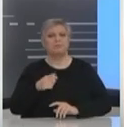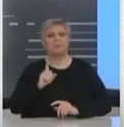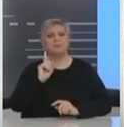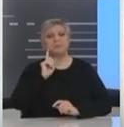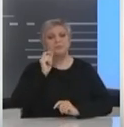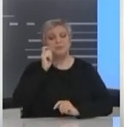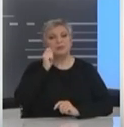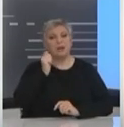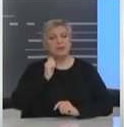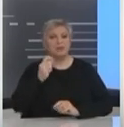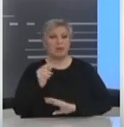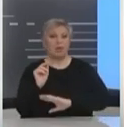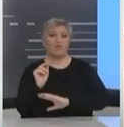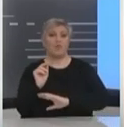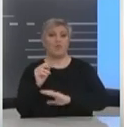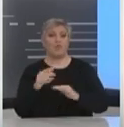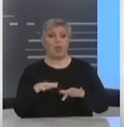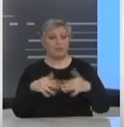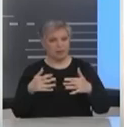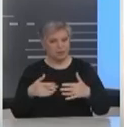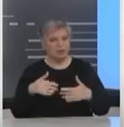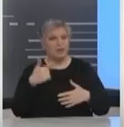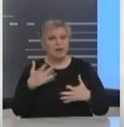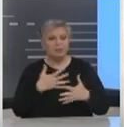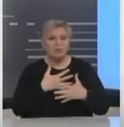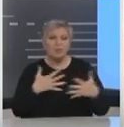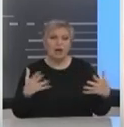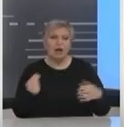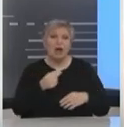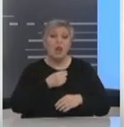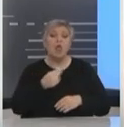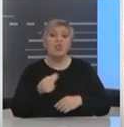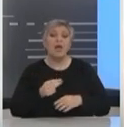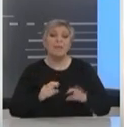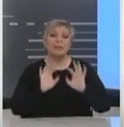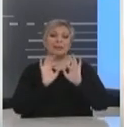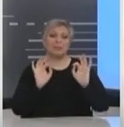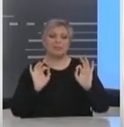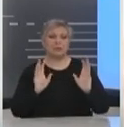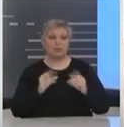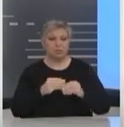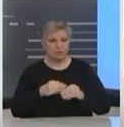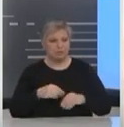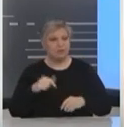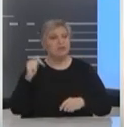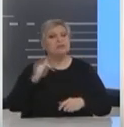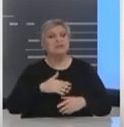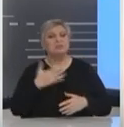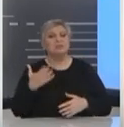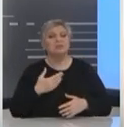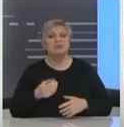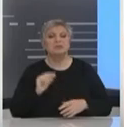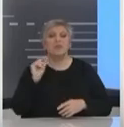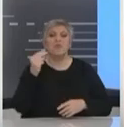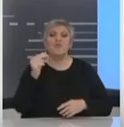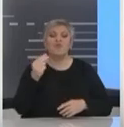βουλευτές, μέγα το ζήτημα της Μακεδονίας. Βγήκε σήμερα ένας ευρωβουλευτής της Νέας Δημοκρατίας, ο κύριος Κίρτσος, και είπε ότι είμαστε